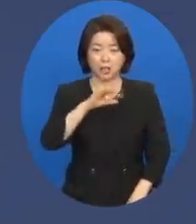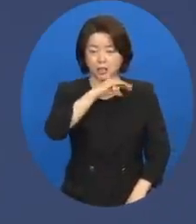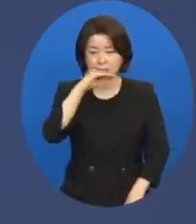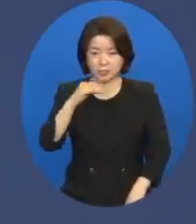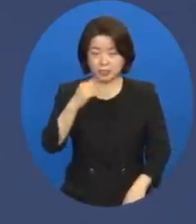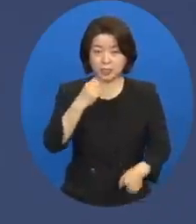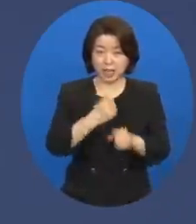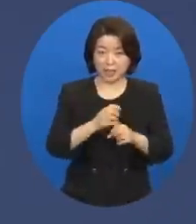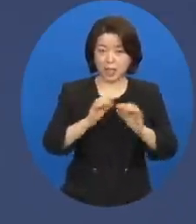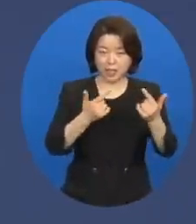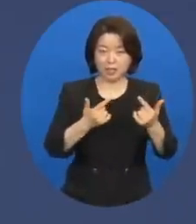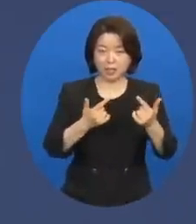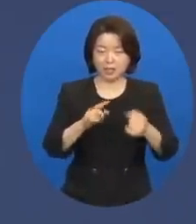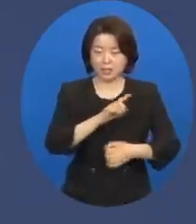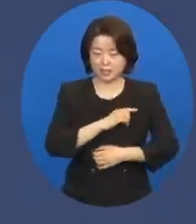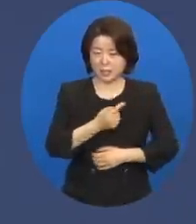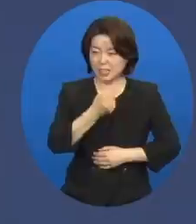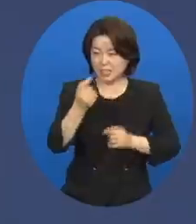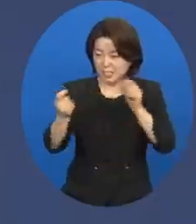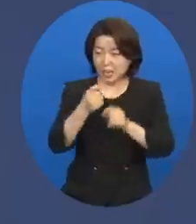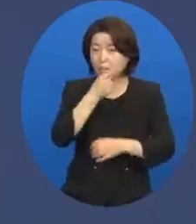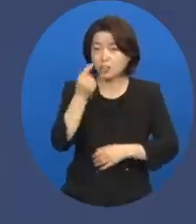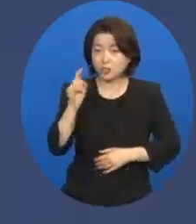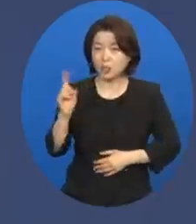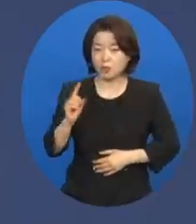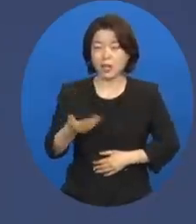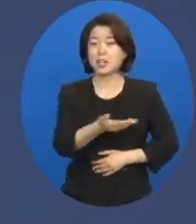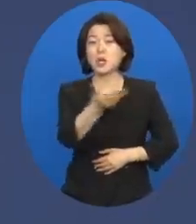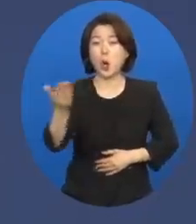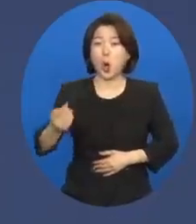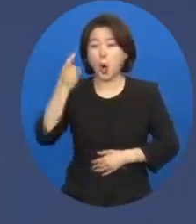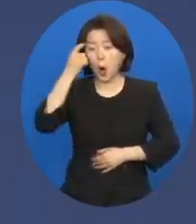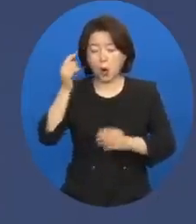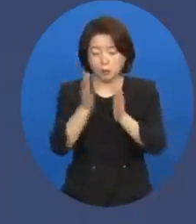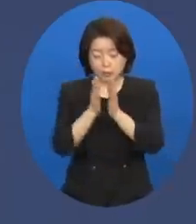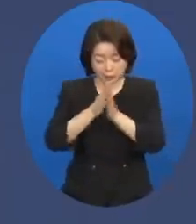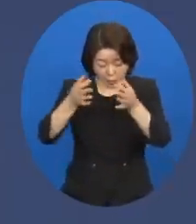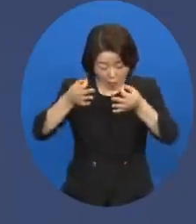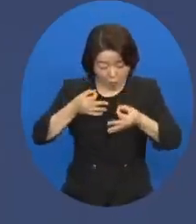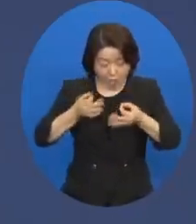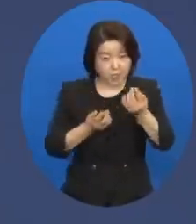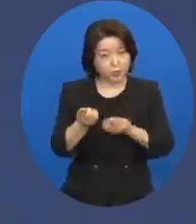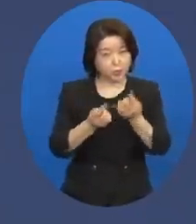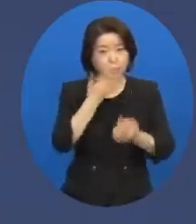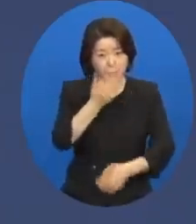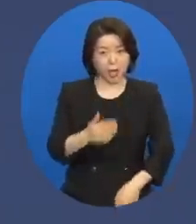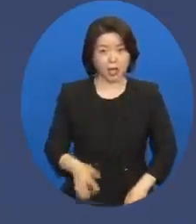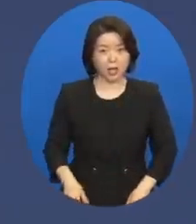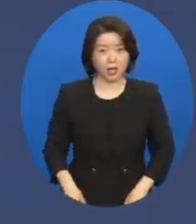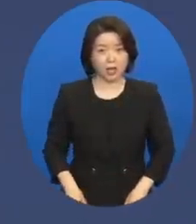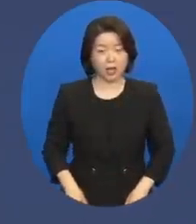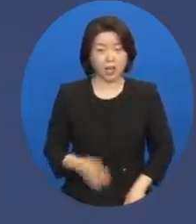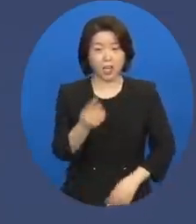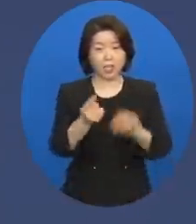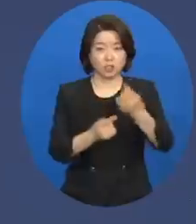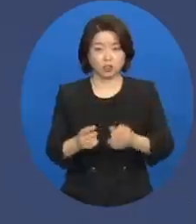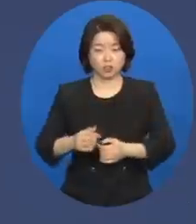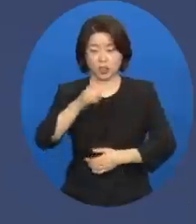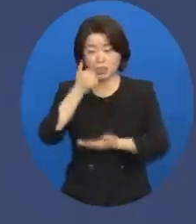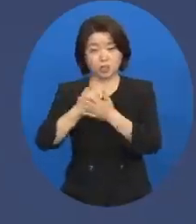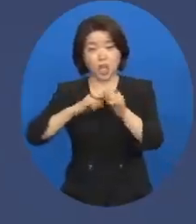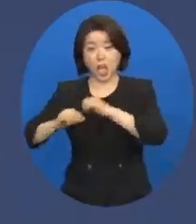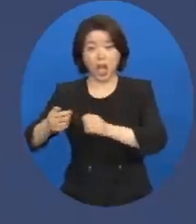제일 가까운 증거 중에 하나가 여러분 마음을 여러분 스스로 통제가 되시나요? 통제가 되면 죄질 이유가